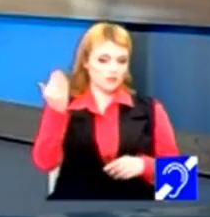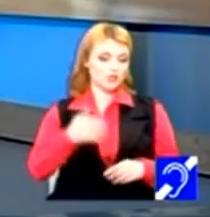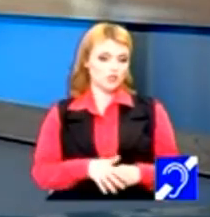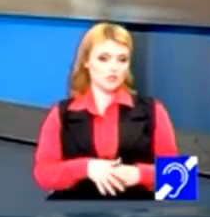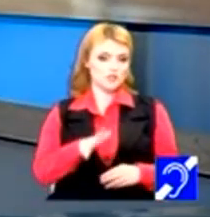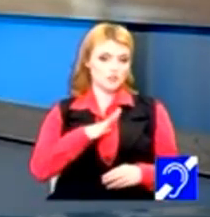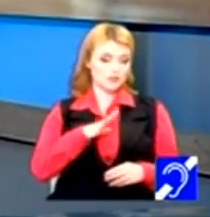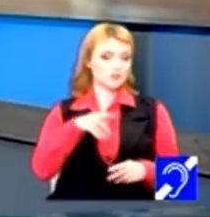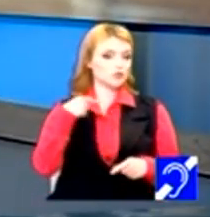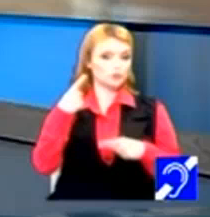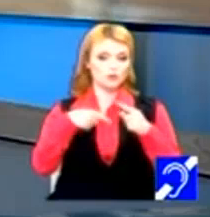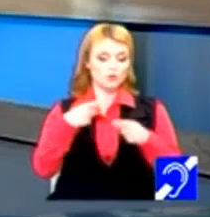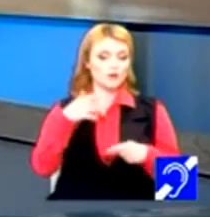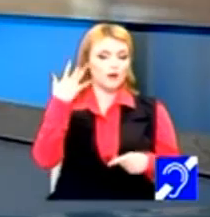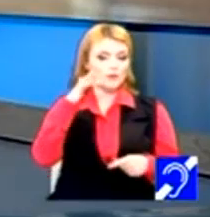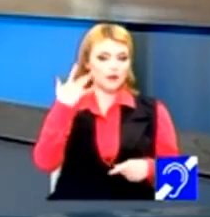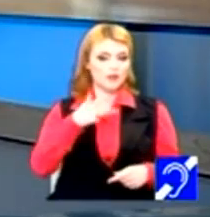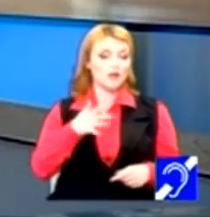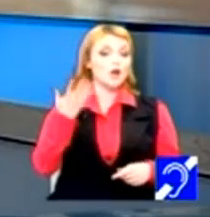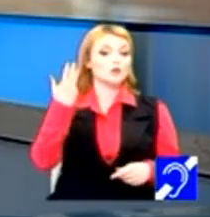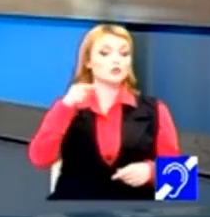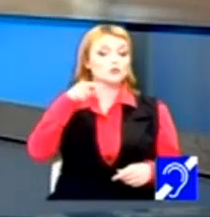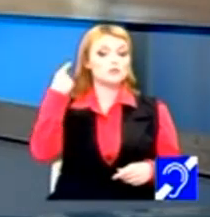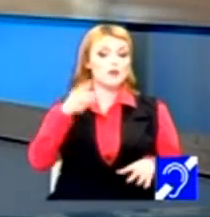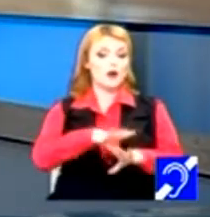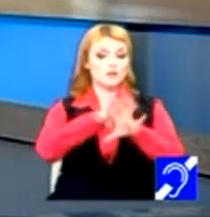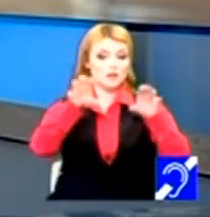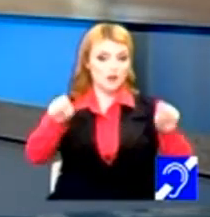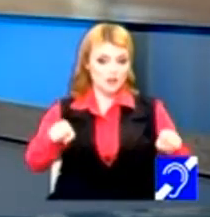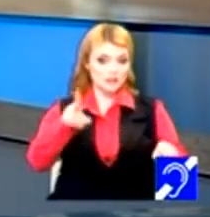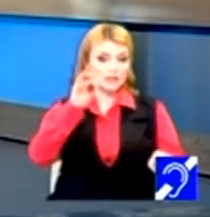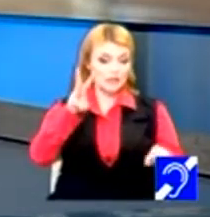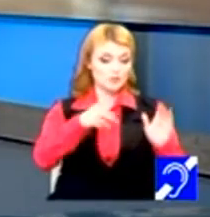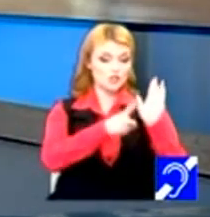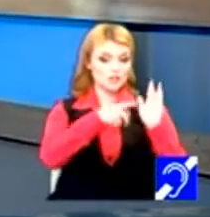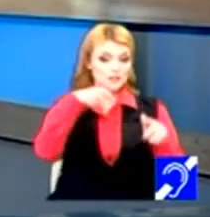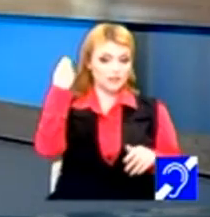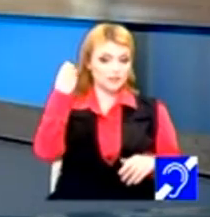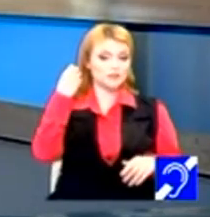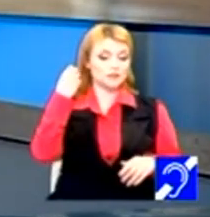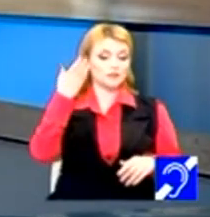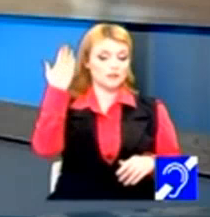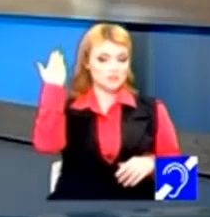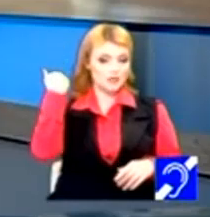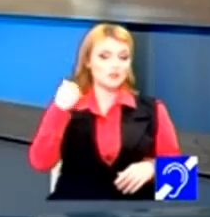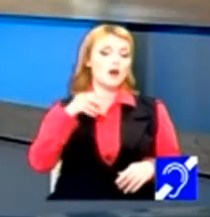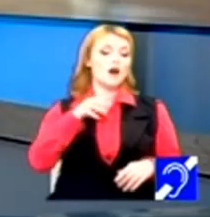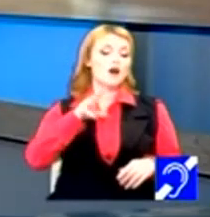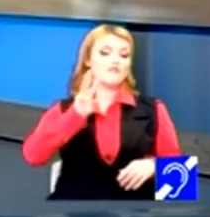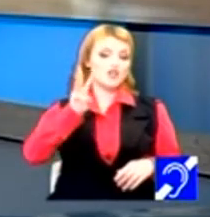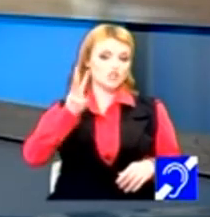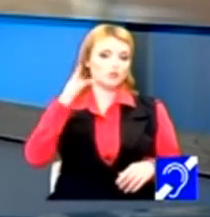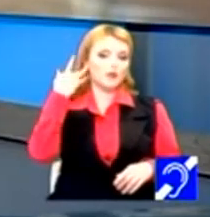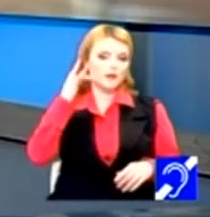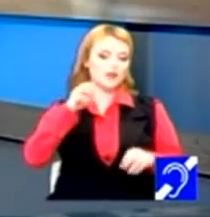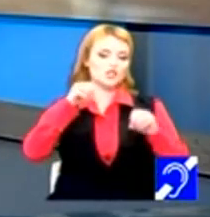de militari ai SUA. După ce Rusia a anexat ilegal Crimeea în urmă cu 6 ani, Washingtonul a hotărât să întărească flancul estic